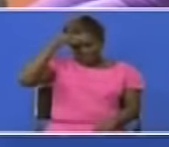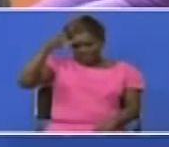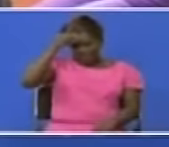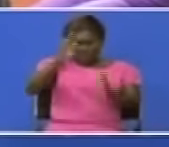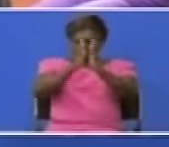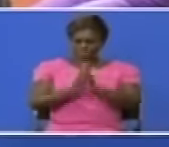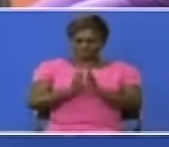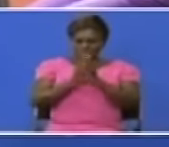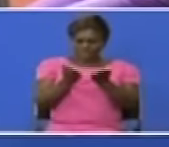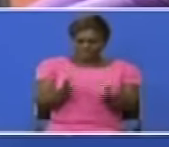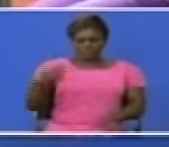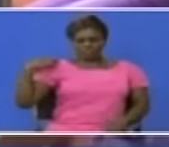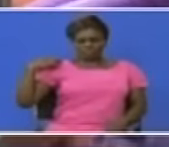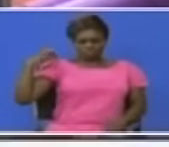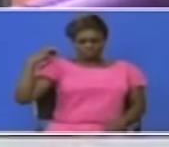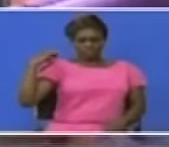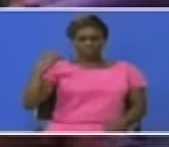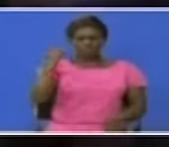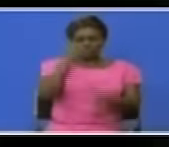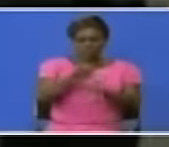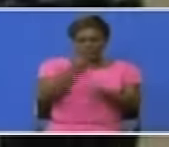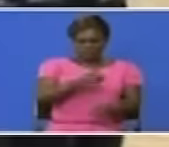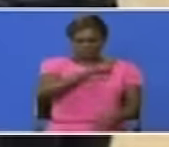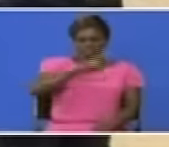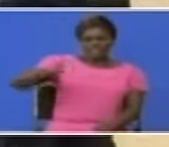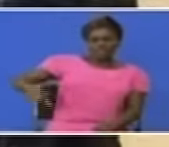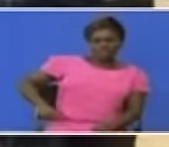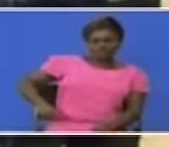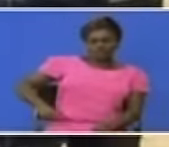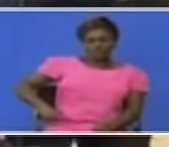na sasa amejitolea kumtumikia Mungu. Kamche Menza, KTN leo, Nakuru.